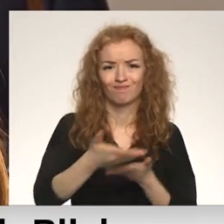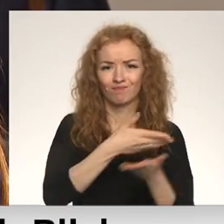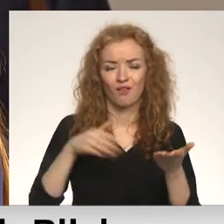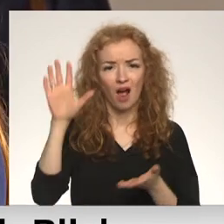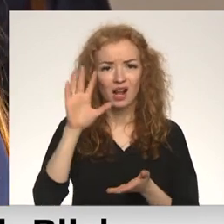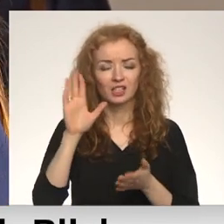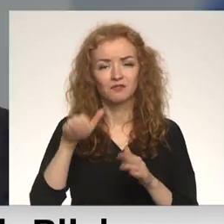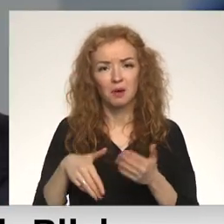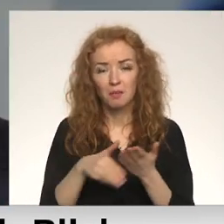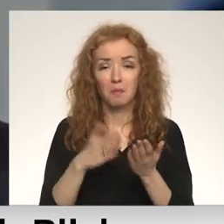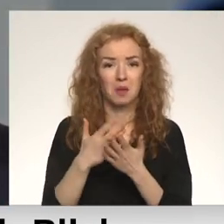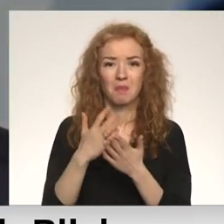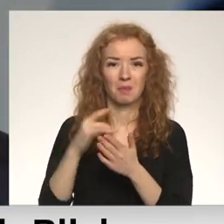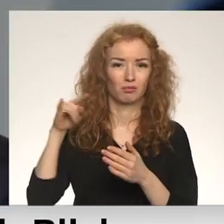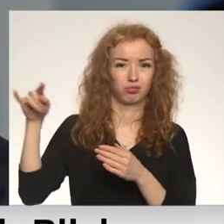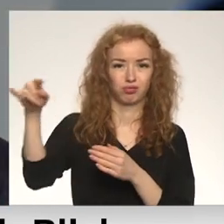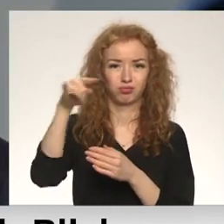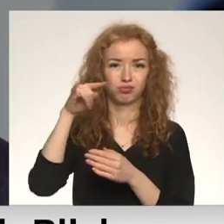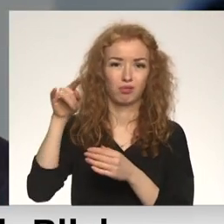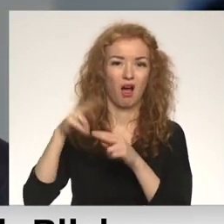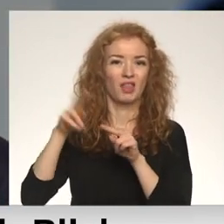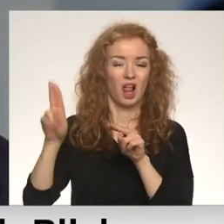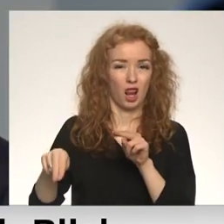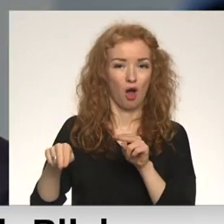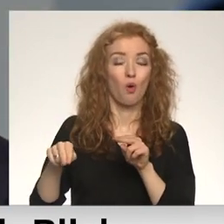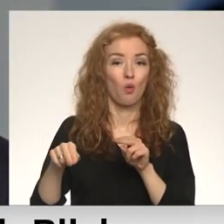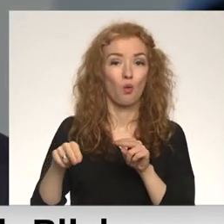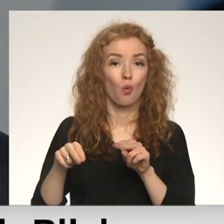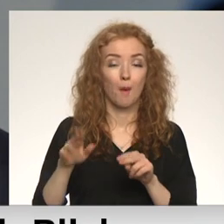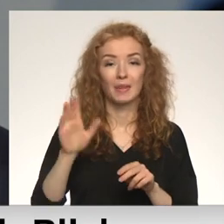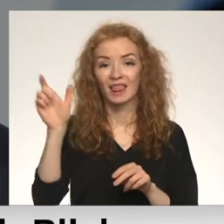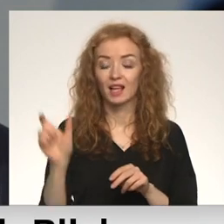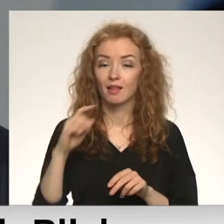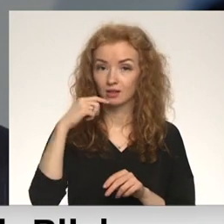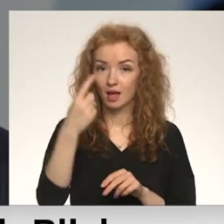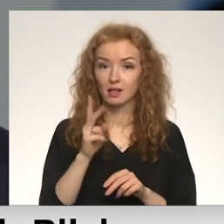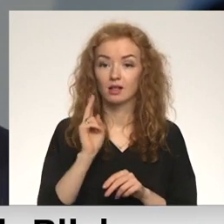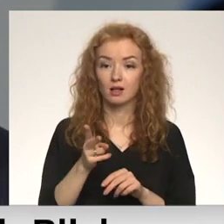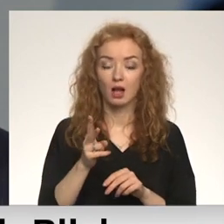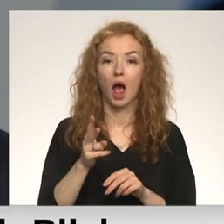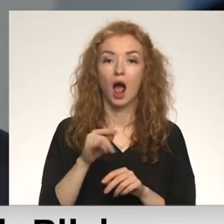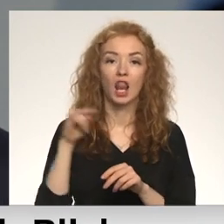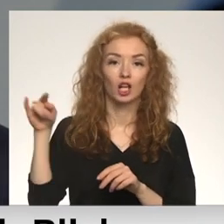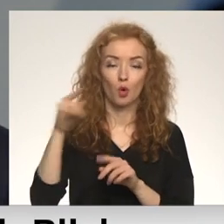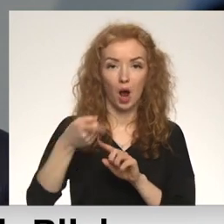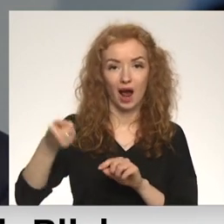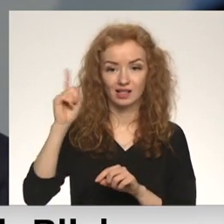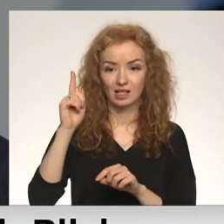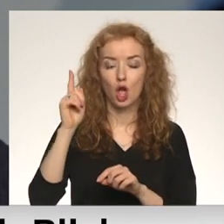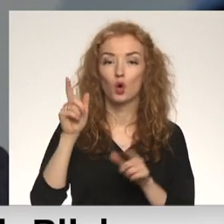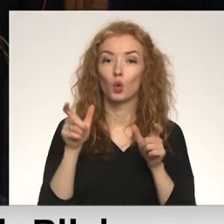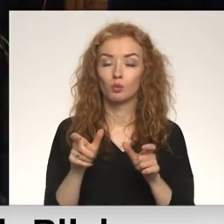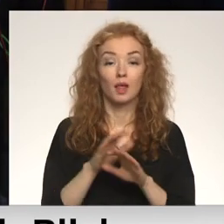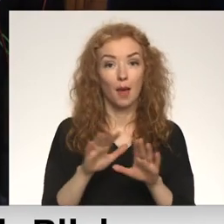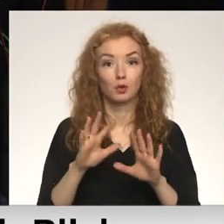ja neslēdz gaisa telpu, kā Ukraina to atkārtot lūdz. Blinkens lika saprast, ka lidojuma aizlieguma zonas virs Ukrainas nebūs,